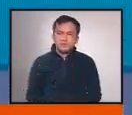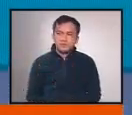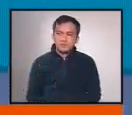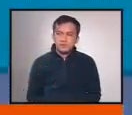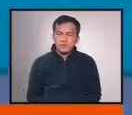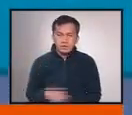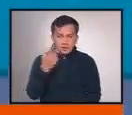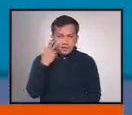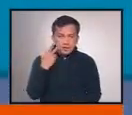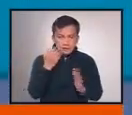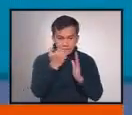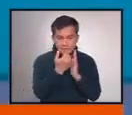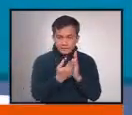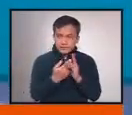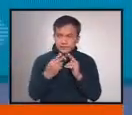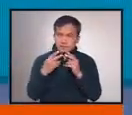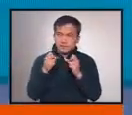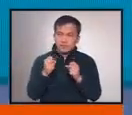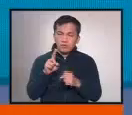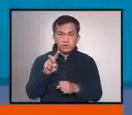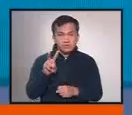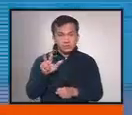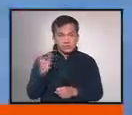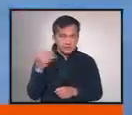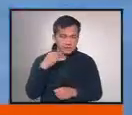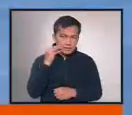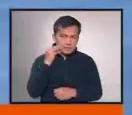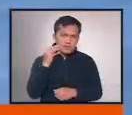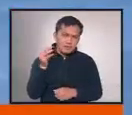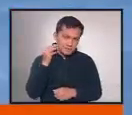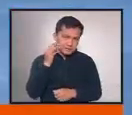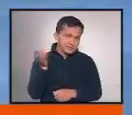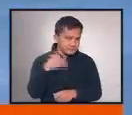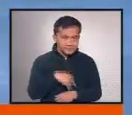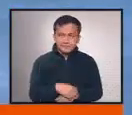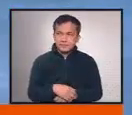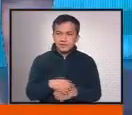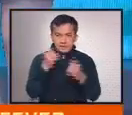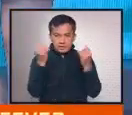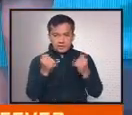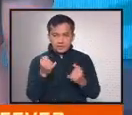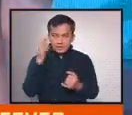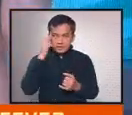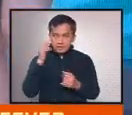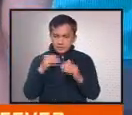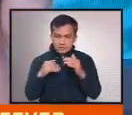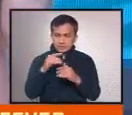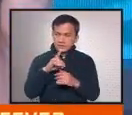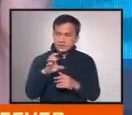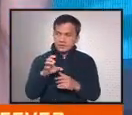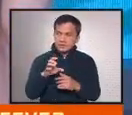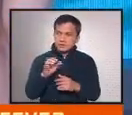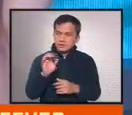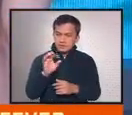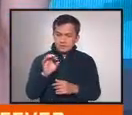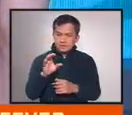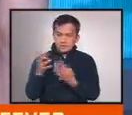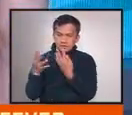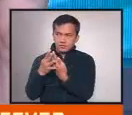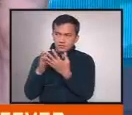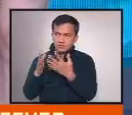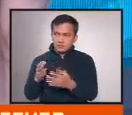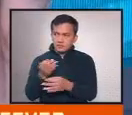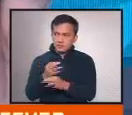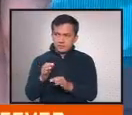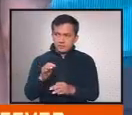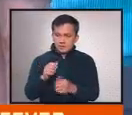Law. Alamin ang iba pang detalye sa Balita 123 ni Chang Marks. Chang Marks. Idol Raffy, nasa 119 na convicts na